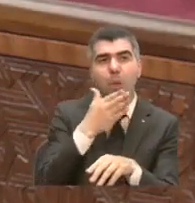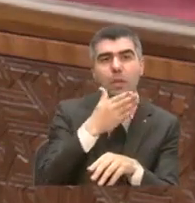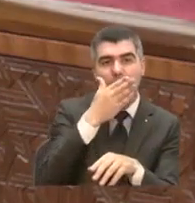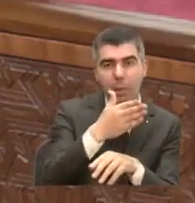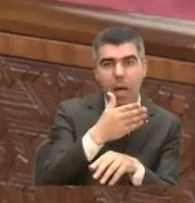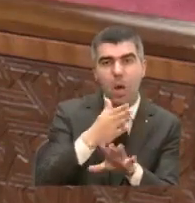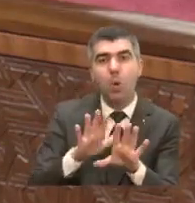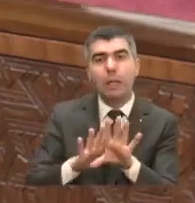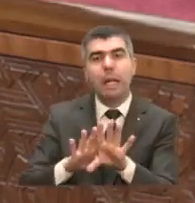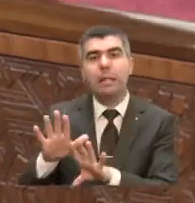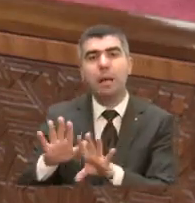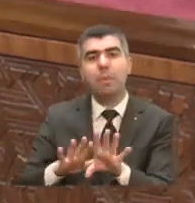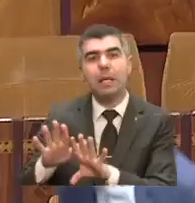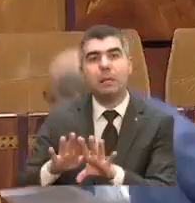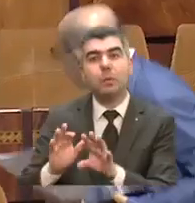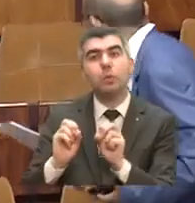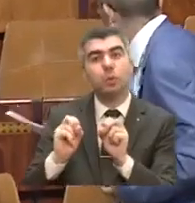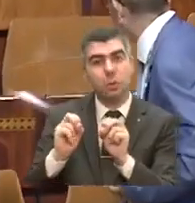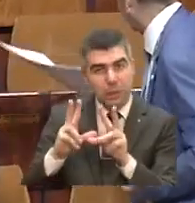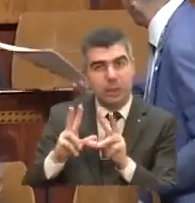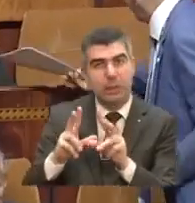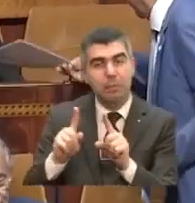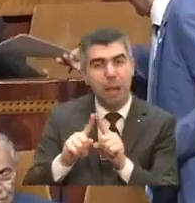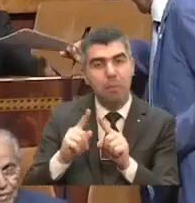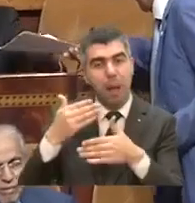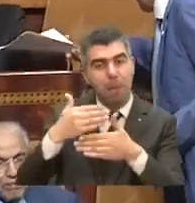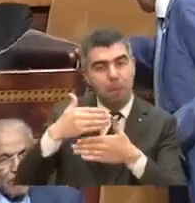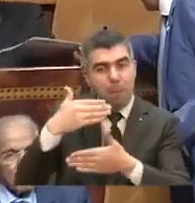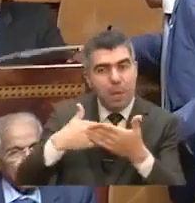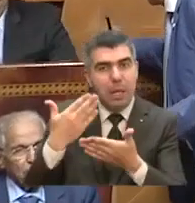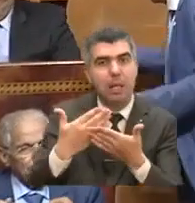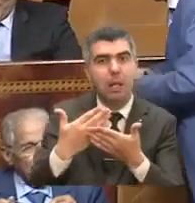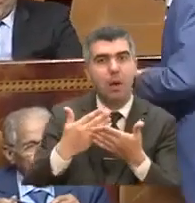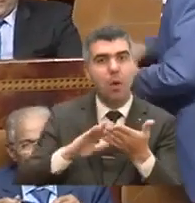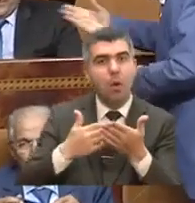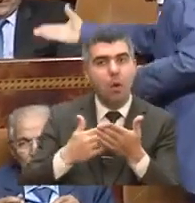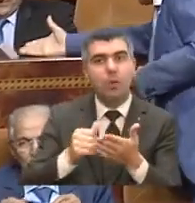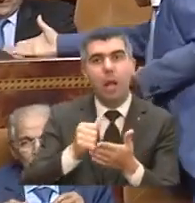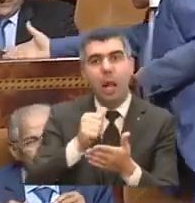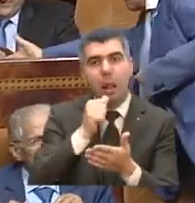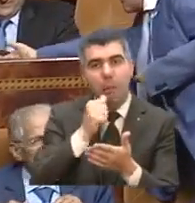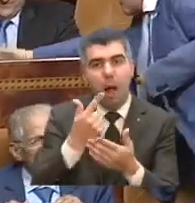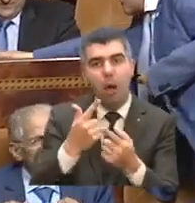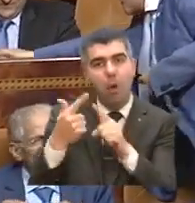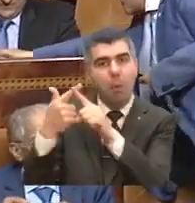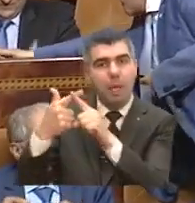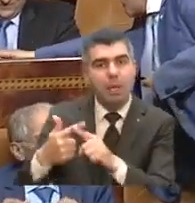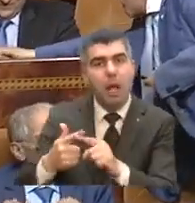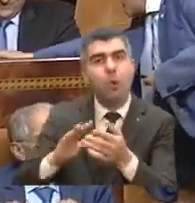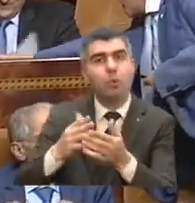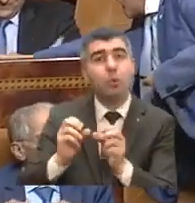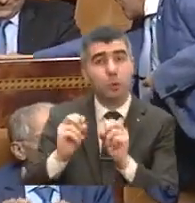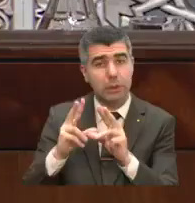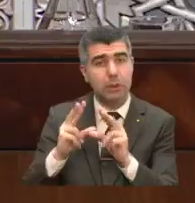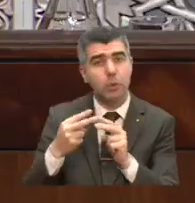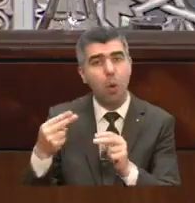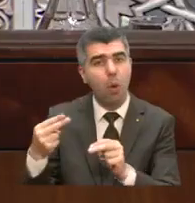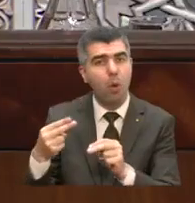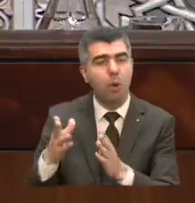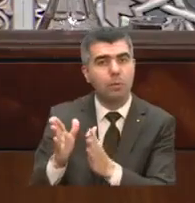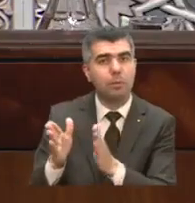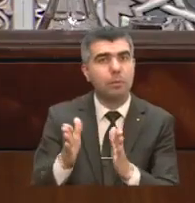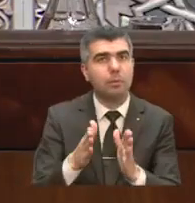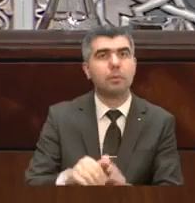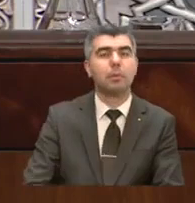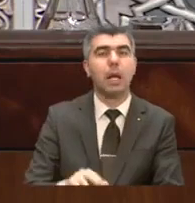تدابير متخذة لتعزيز البنية التحتية بتعبئة الموارد المالية وعقلانتها؟ وشكرا. شكرا.